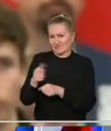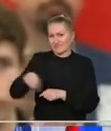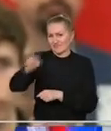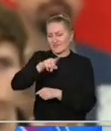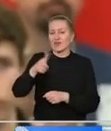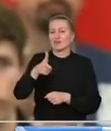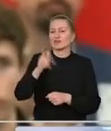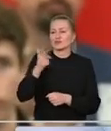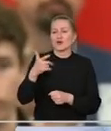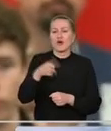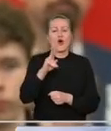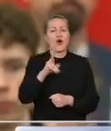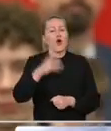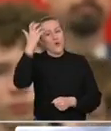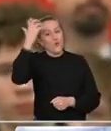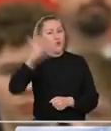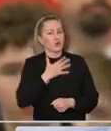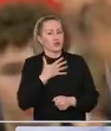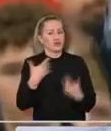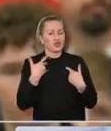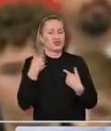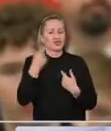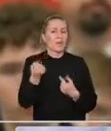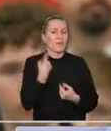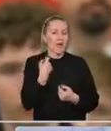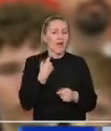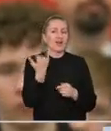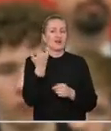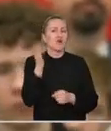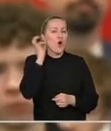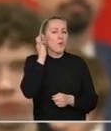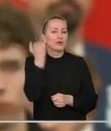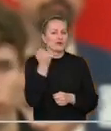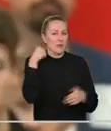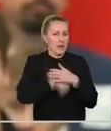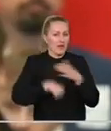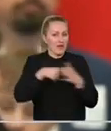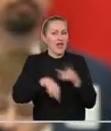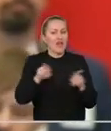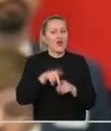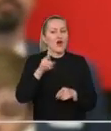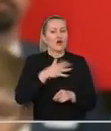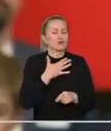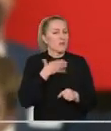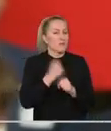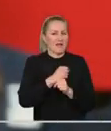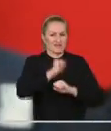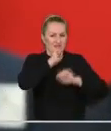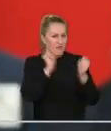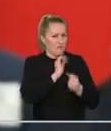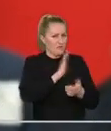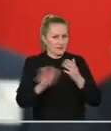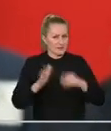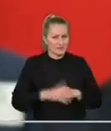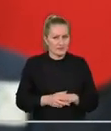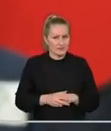którzy chleją, biją swoje dzieci, biją kobiety i pracą się nie schambili od wielu, wielu